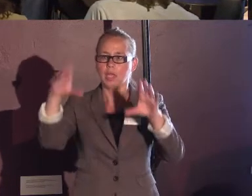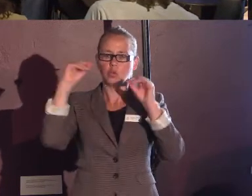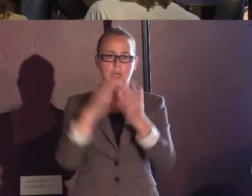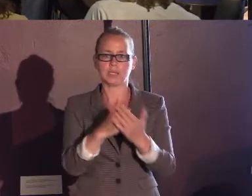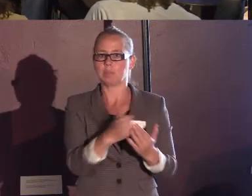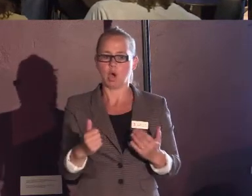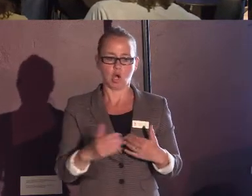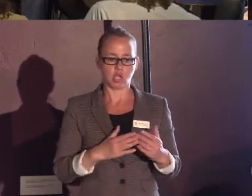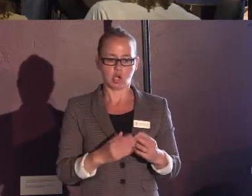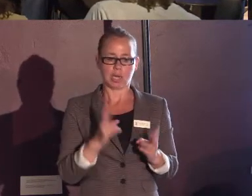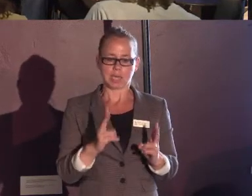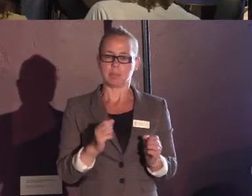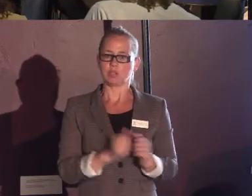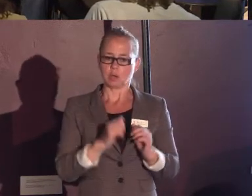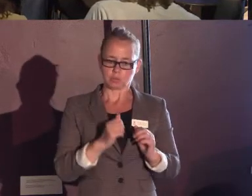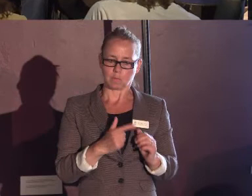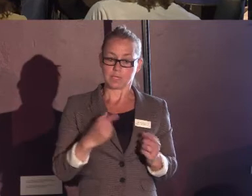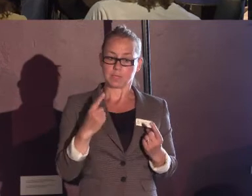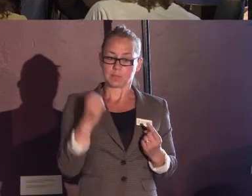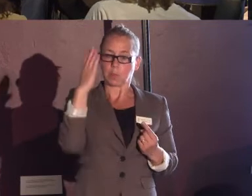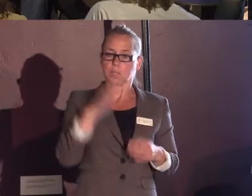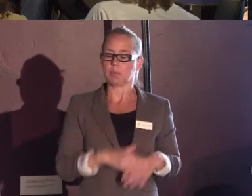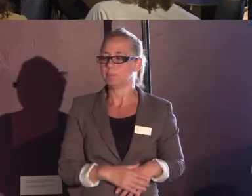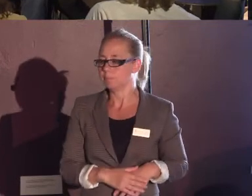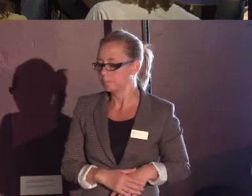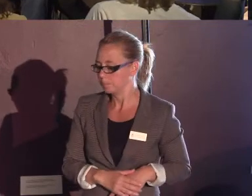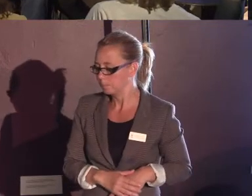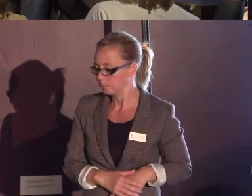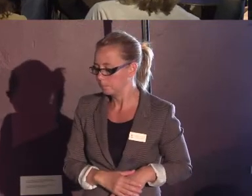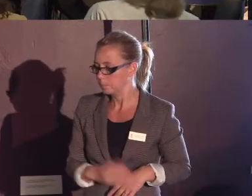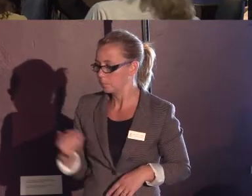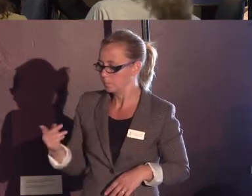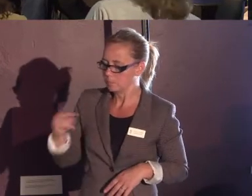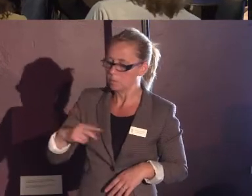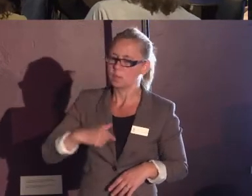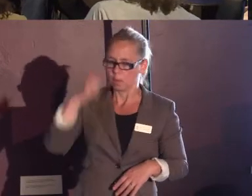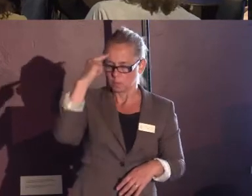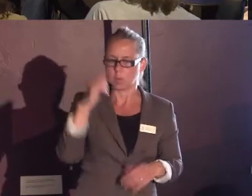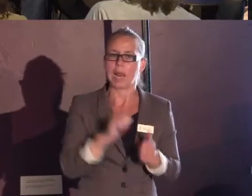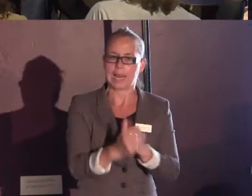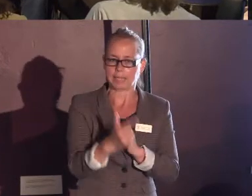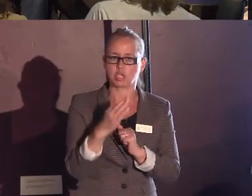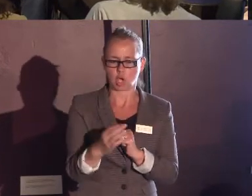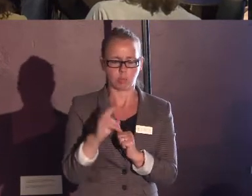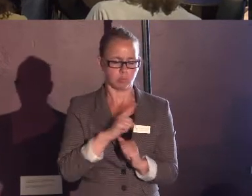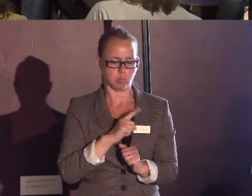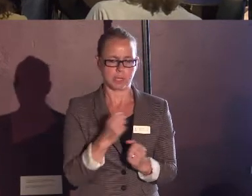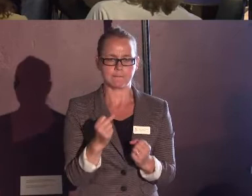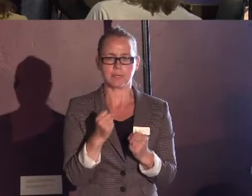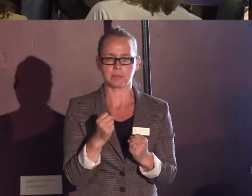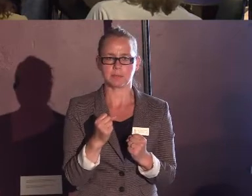det som vi är fantastiskt duktiga på. Mm. Tack. Ja, jag tror också att ledarskap är jätteviktigt, men också